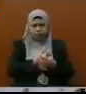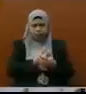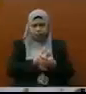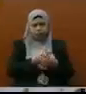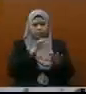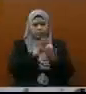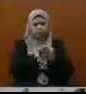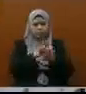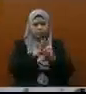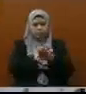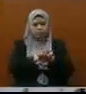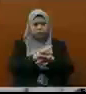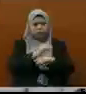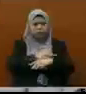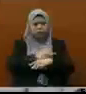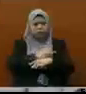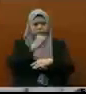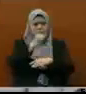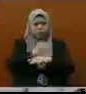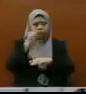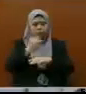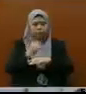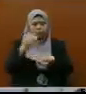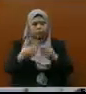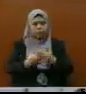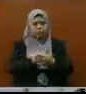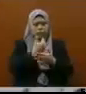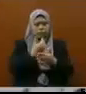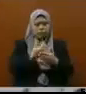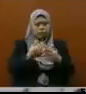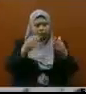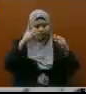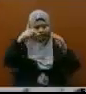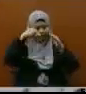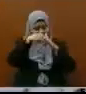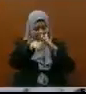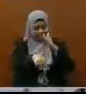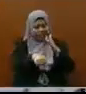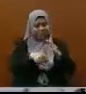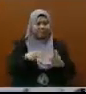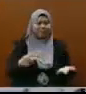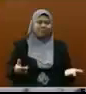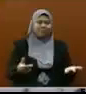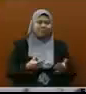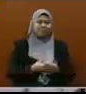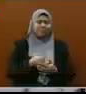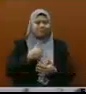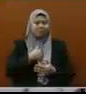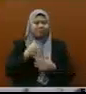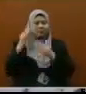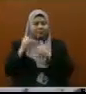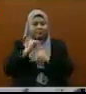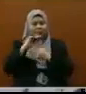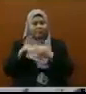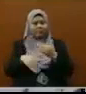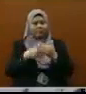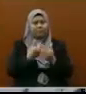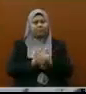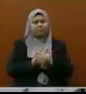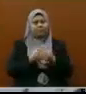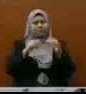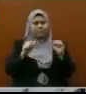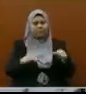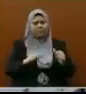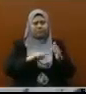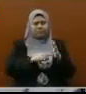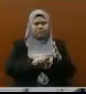industri-industri pertanian baru yang diterokai, dan kita harap ianya boleh dimulakan